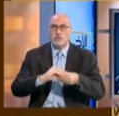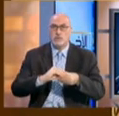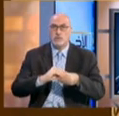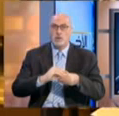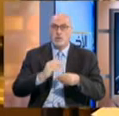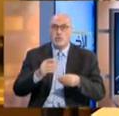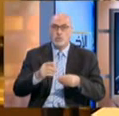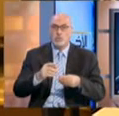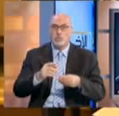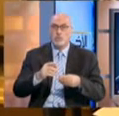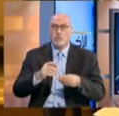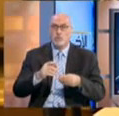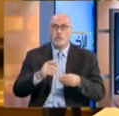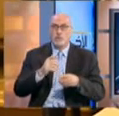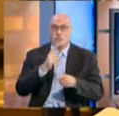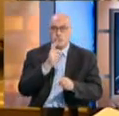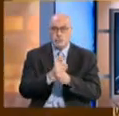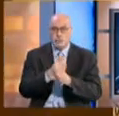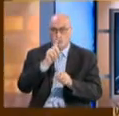لا تزيد عن 6 أشهر،